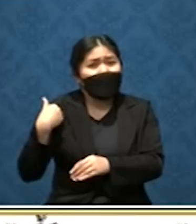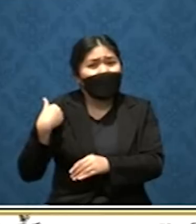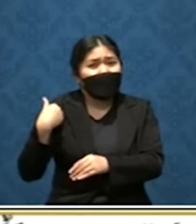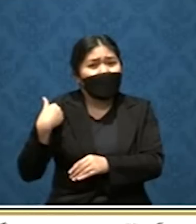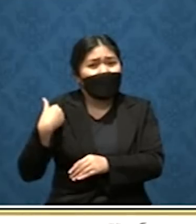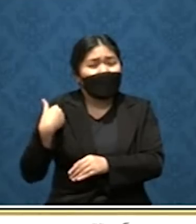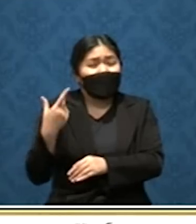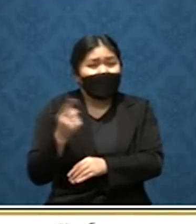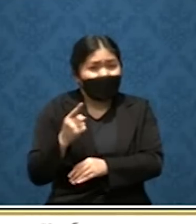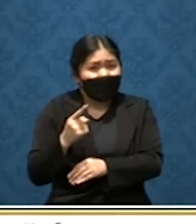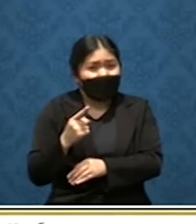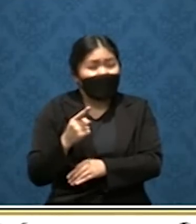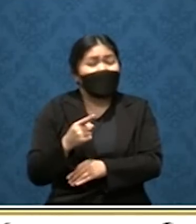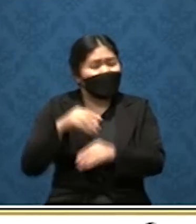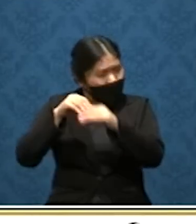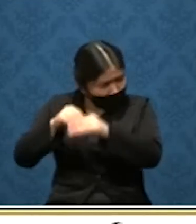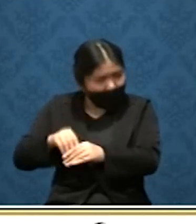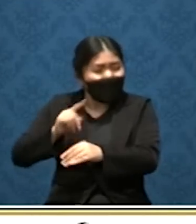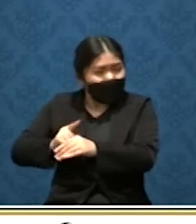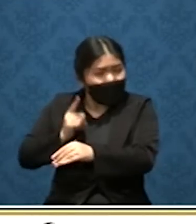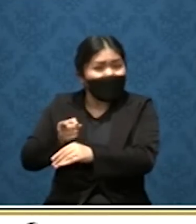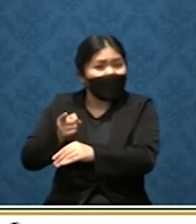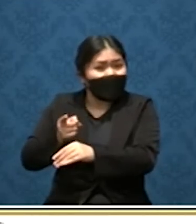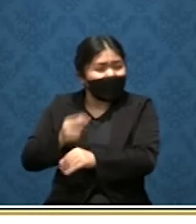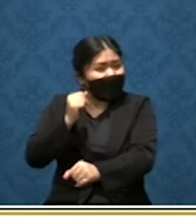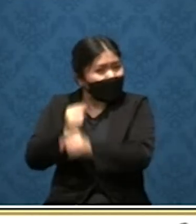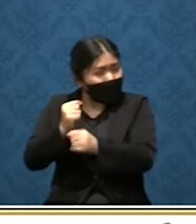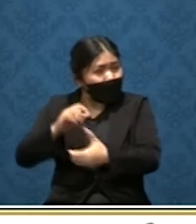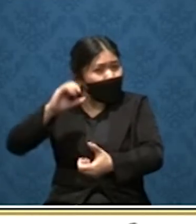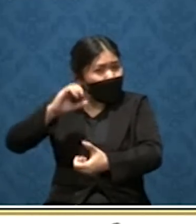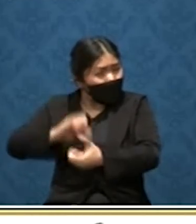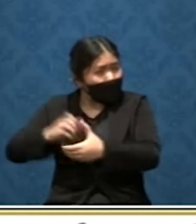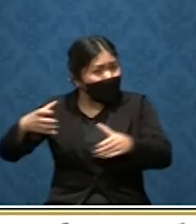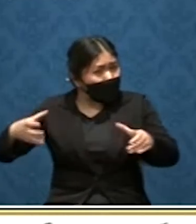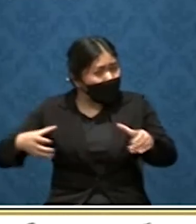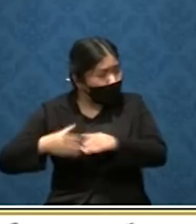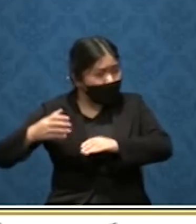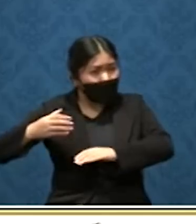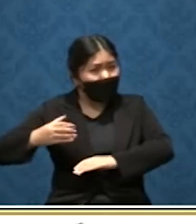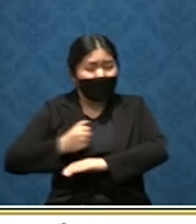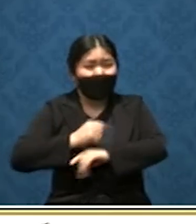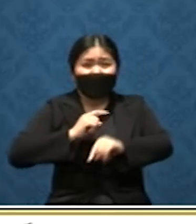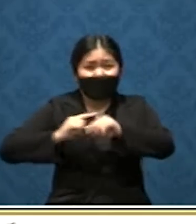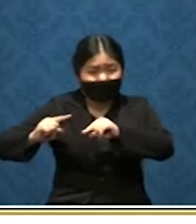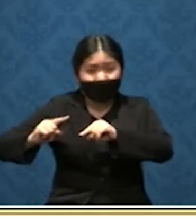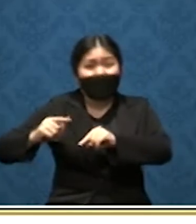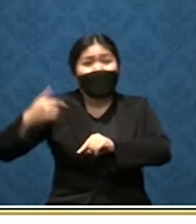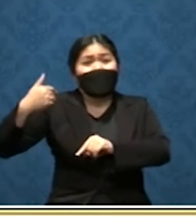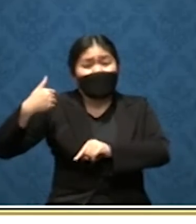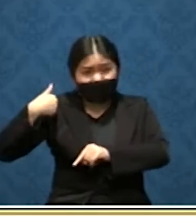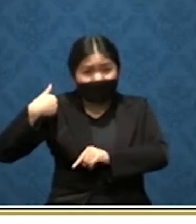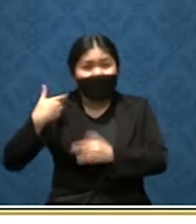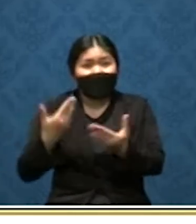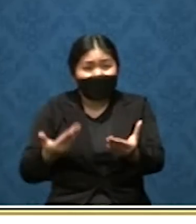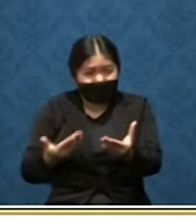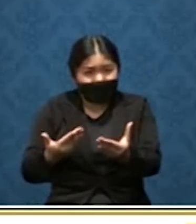่สัขายเปค่ะยัทับนานรวมสัประบวนการของผู้มอที่พลค่ะมกนจงของข